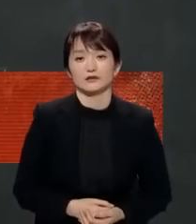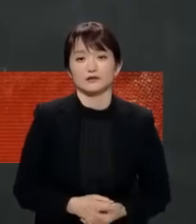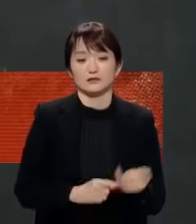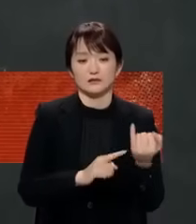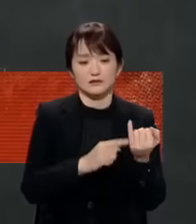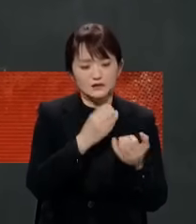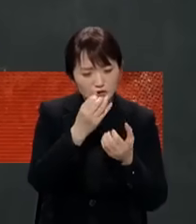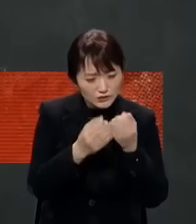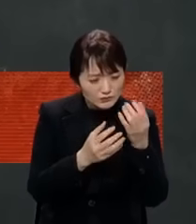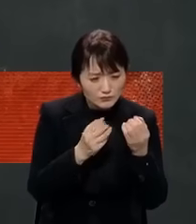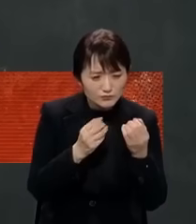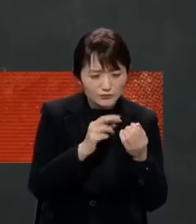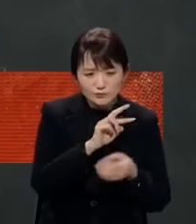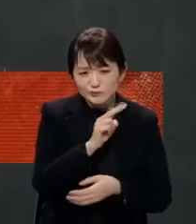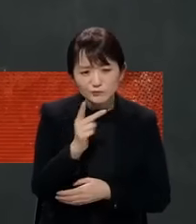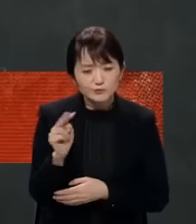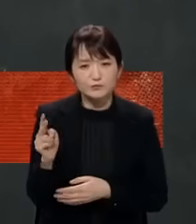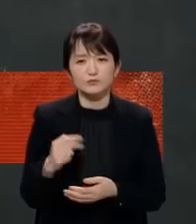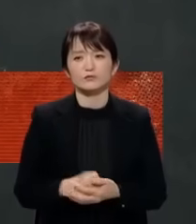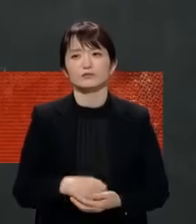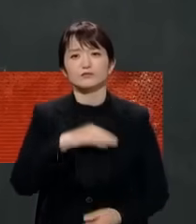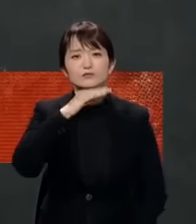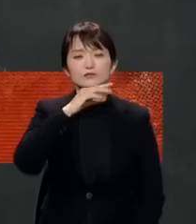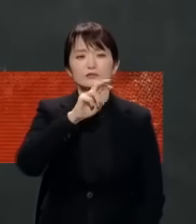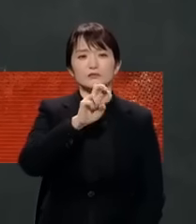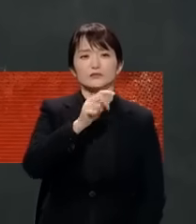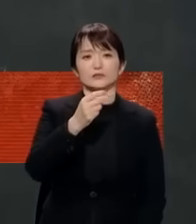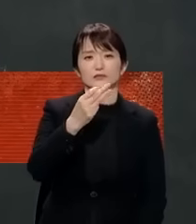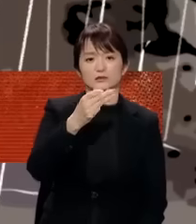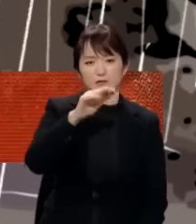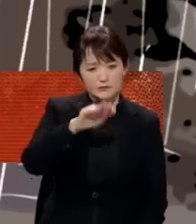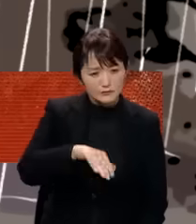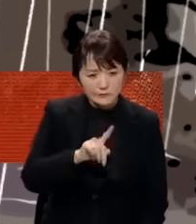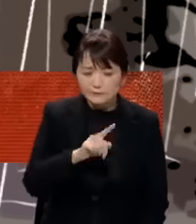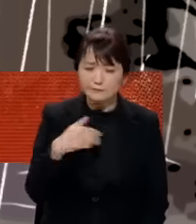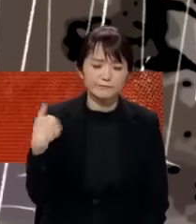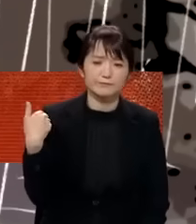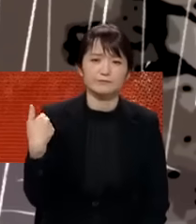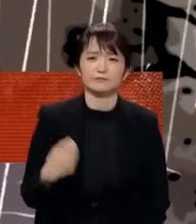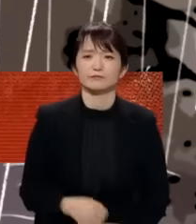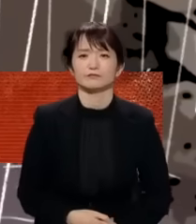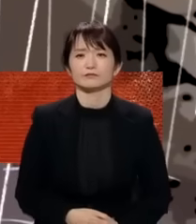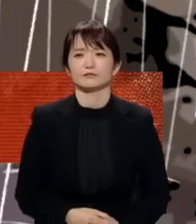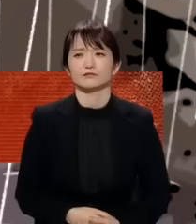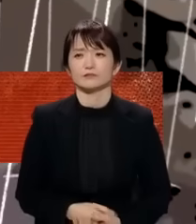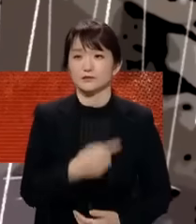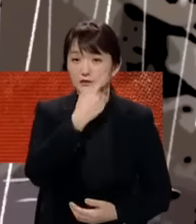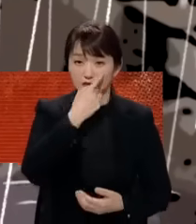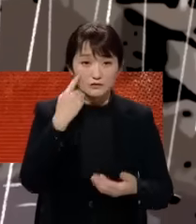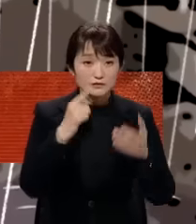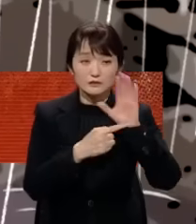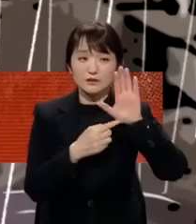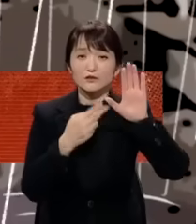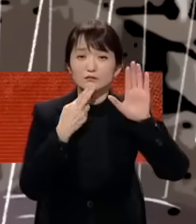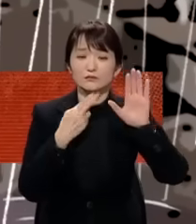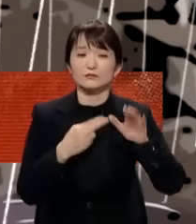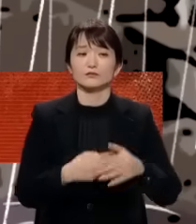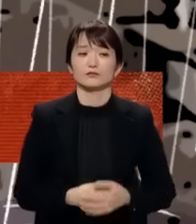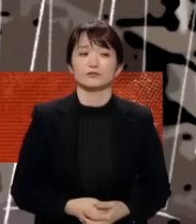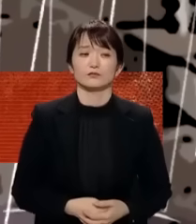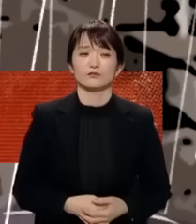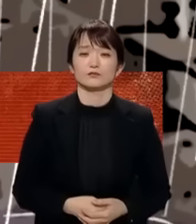흔들리고 그리고 아까 14세 아 13세 미만이 지에 대도 흔들리고 실제로 플러스 알파는 증거가 없었기 때문에